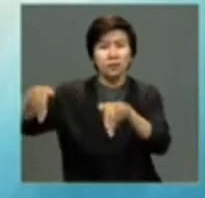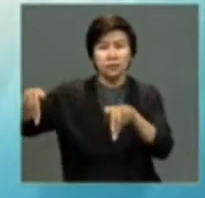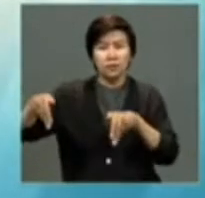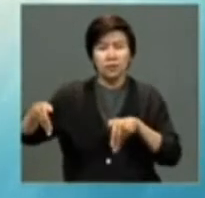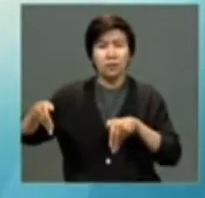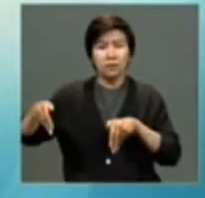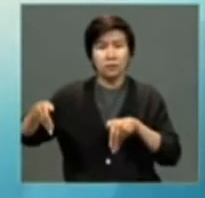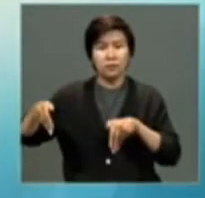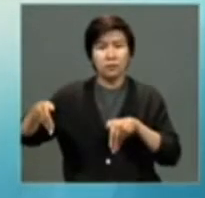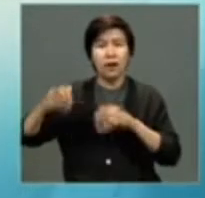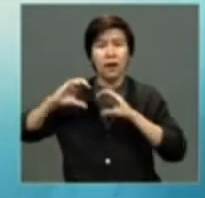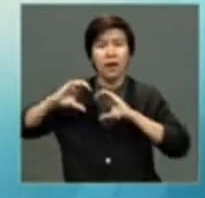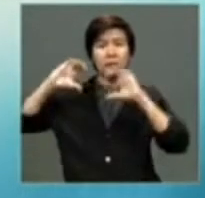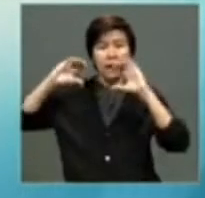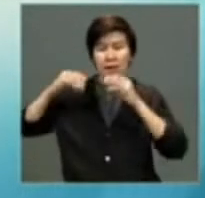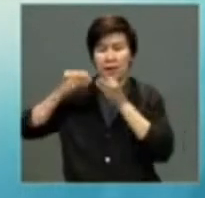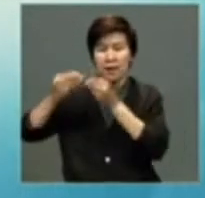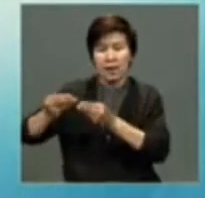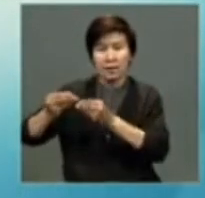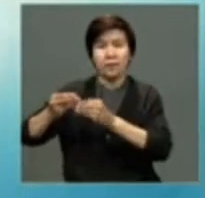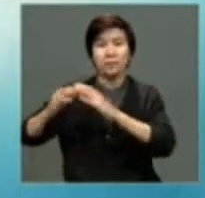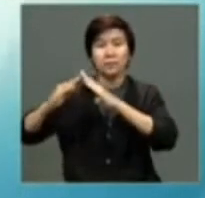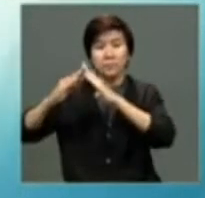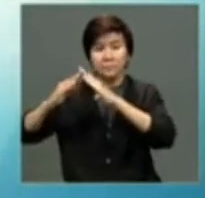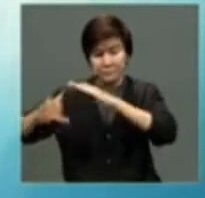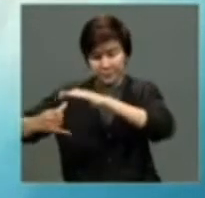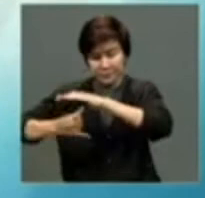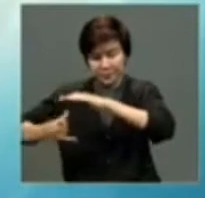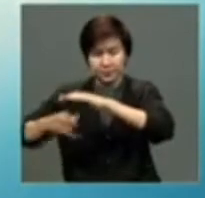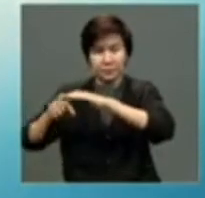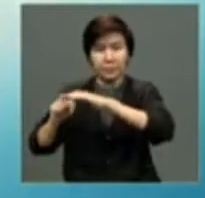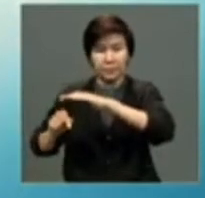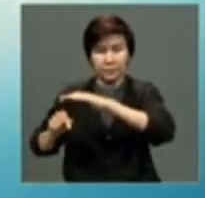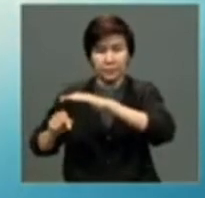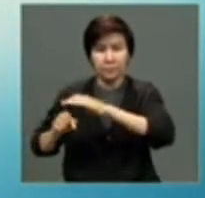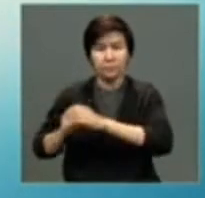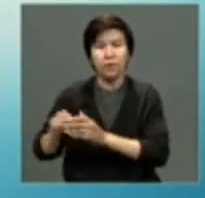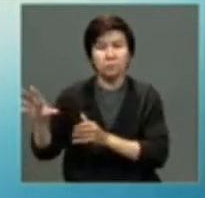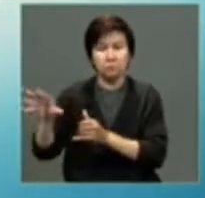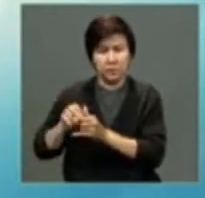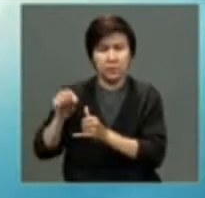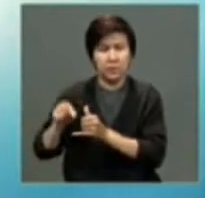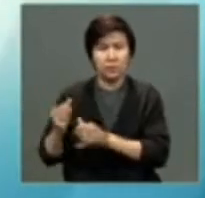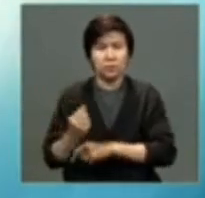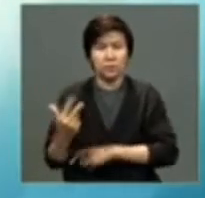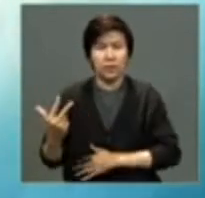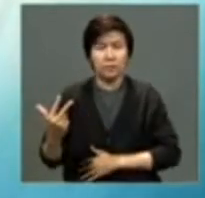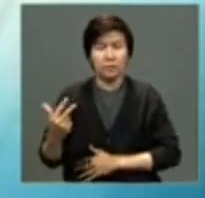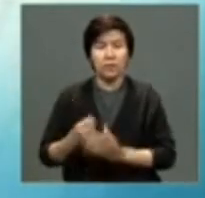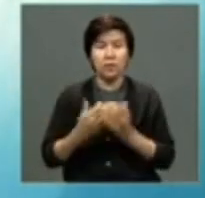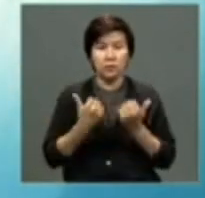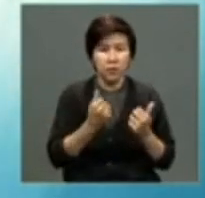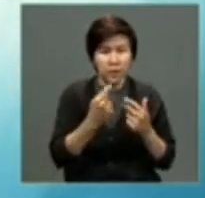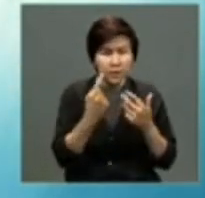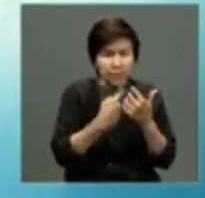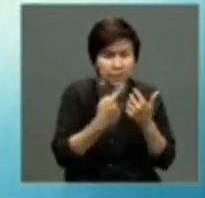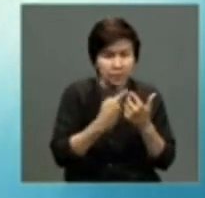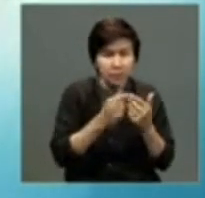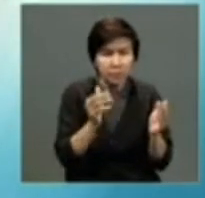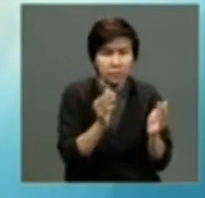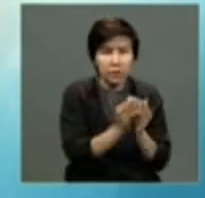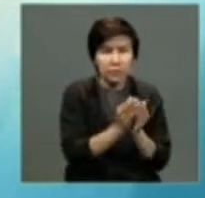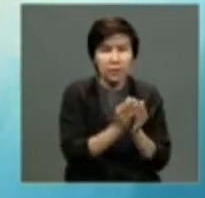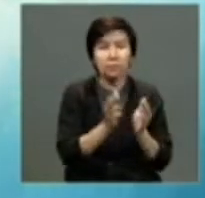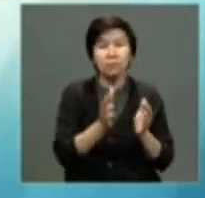กักกันที่รัฐจัดให้นะครับผู้ป่วยยืนยันสะสมยอดรวมก็เป็น 3,045 รายนะครับห